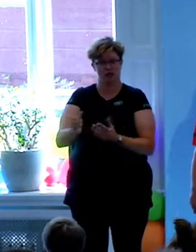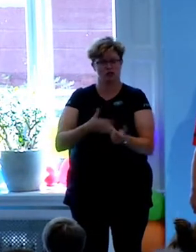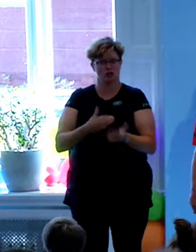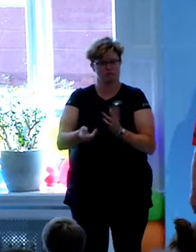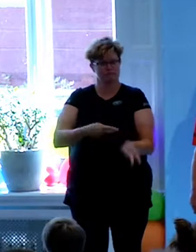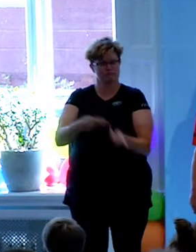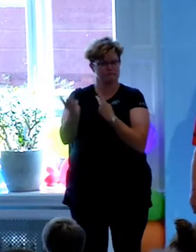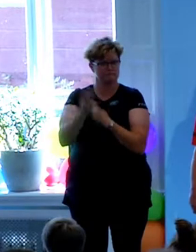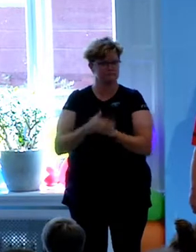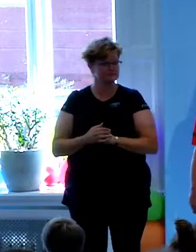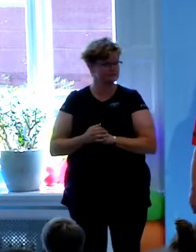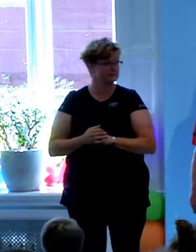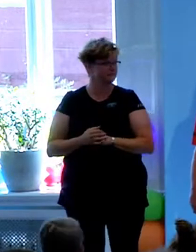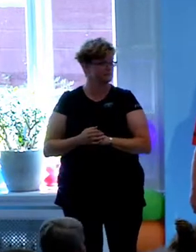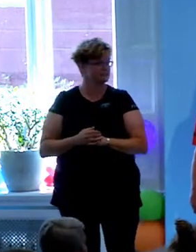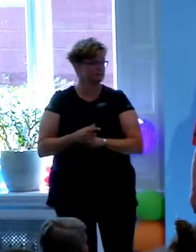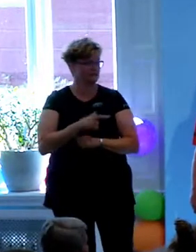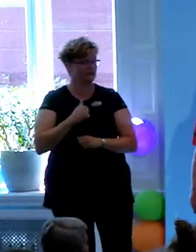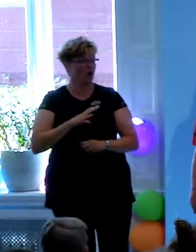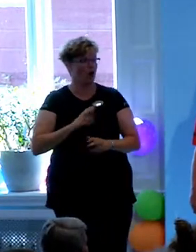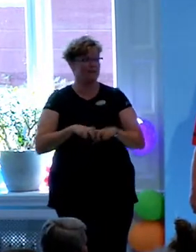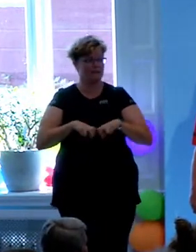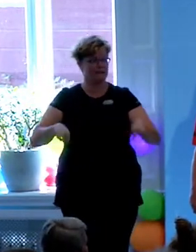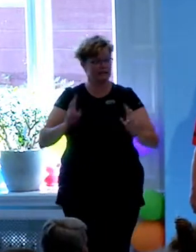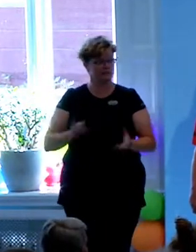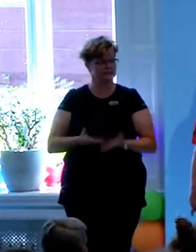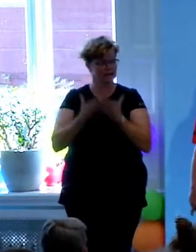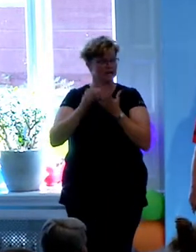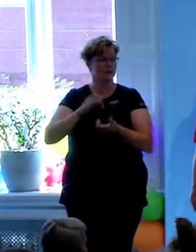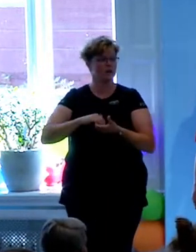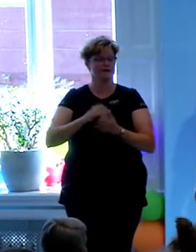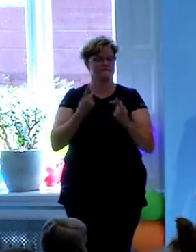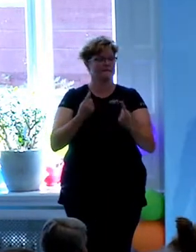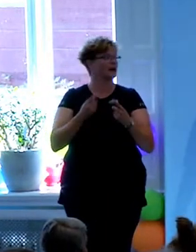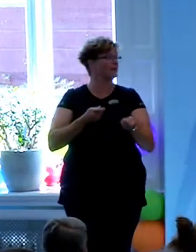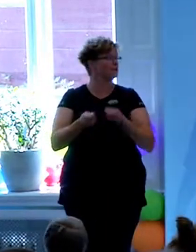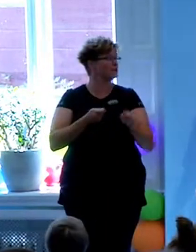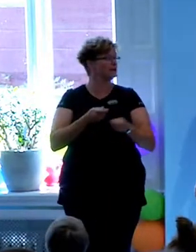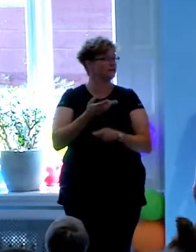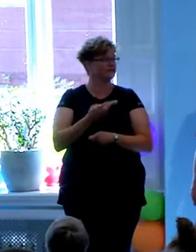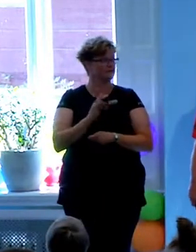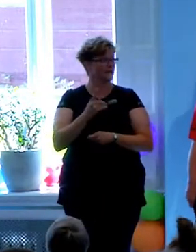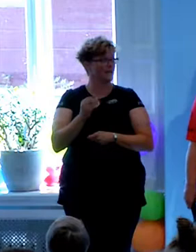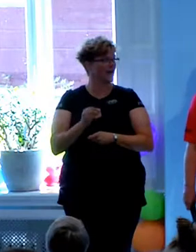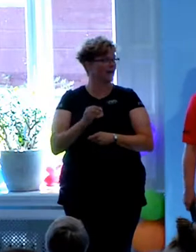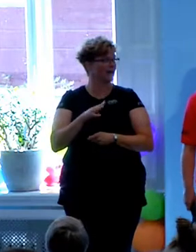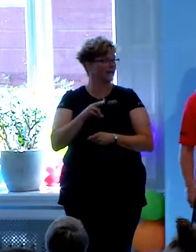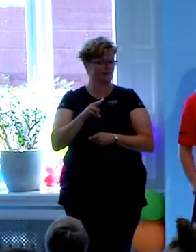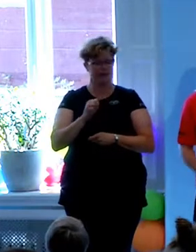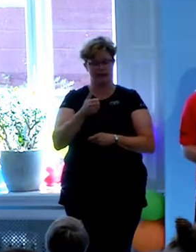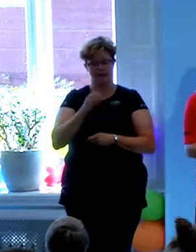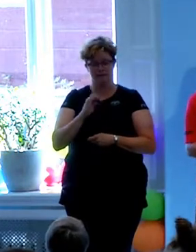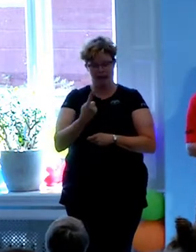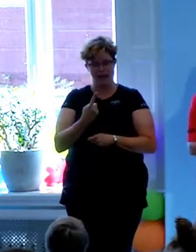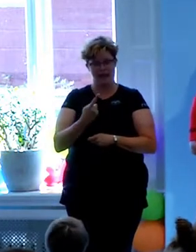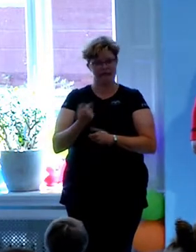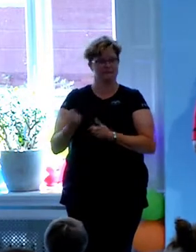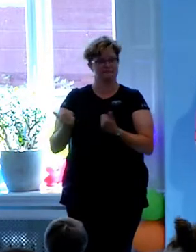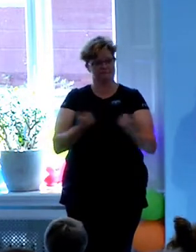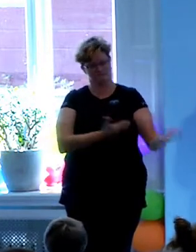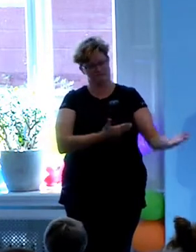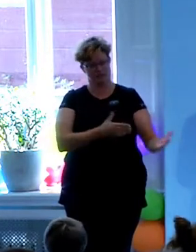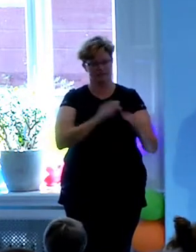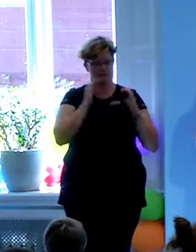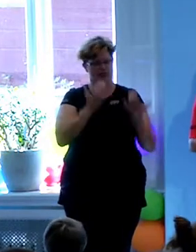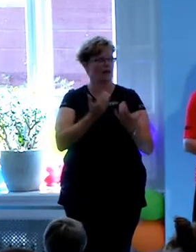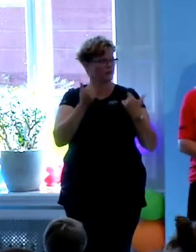lika? Till vår hjälp har vi en panel och vi har en fantastisk moderator. Cecilia Nebel, välkommen upp. Ta hand om dagen. Ja,